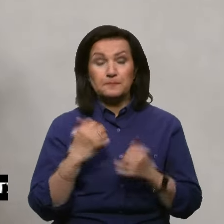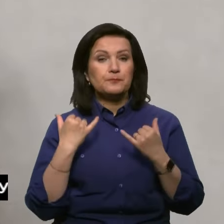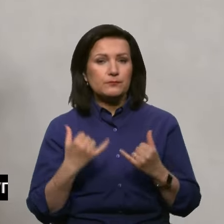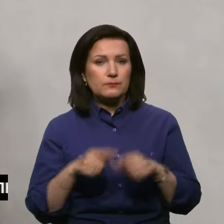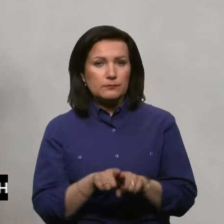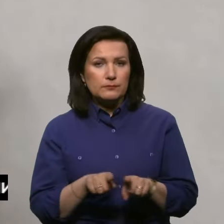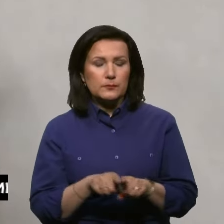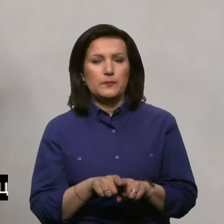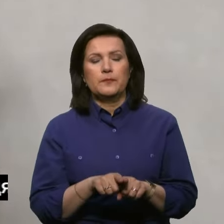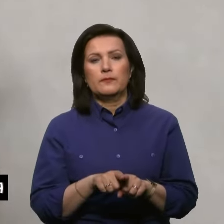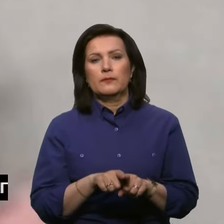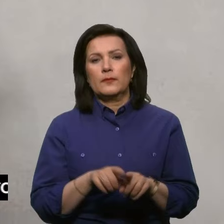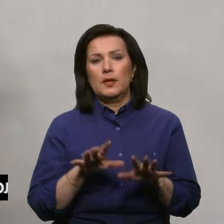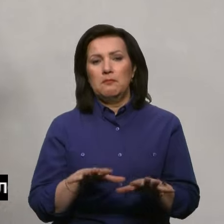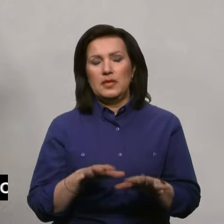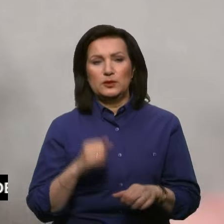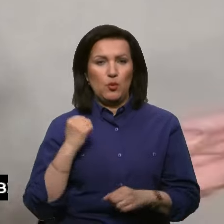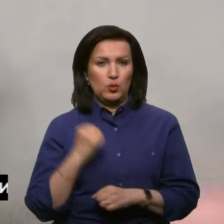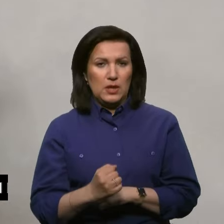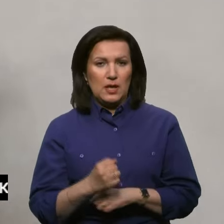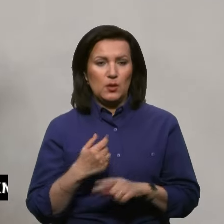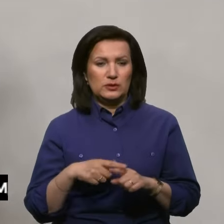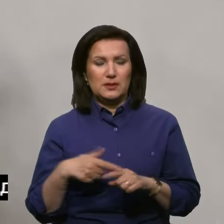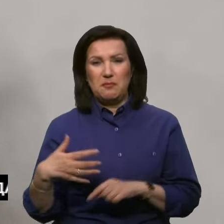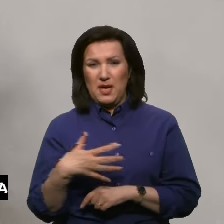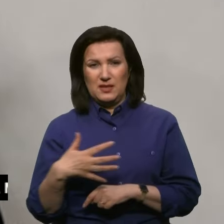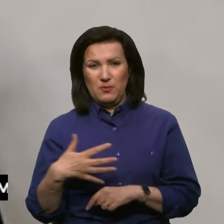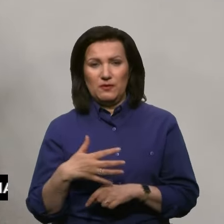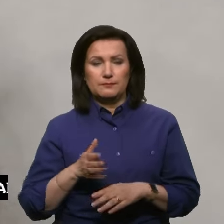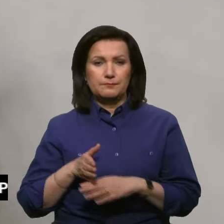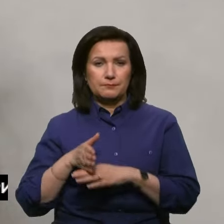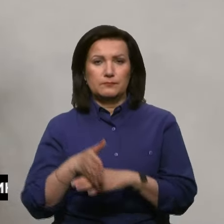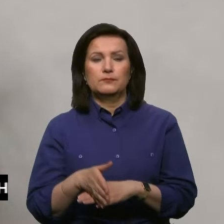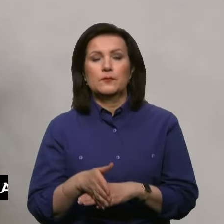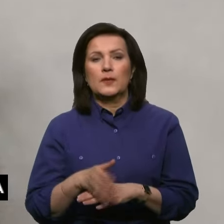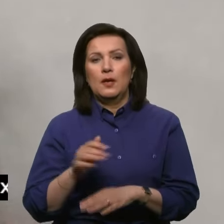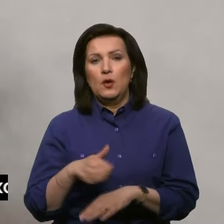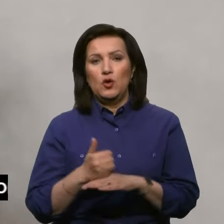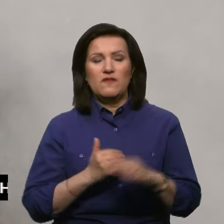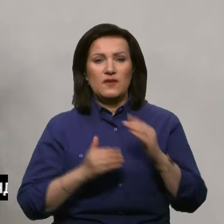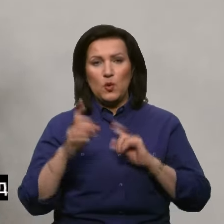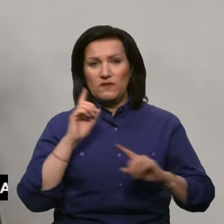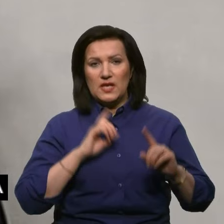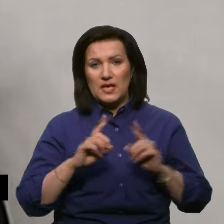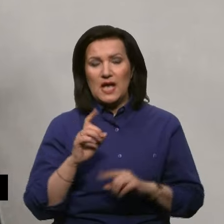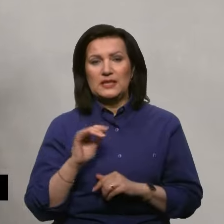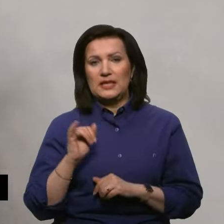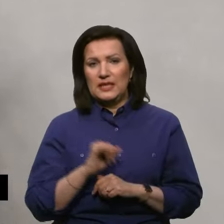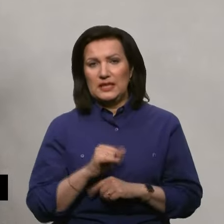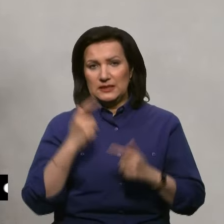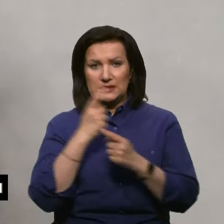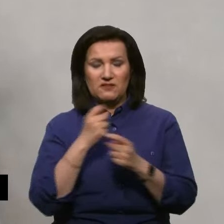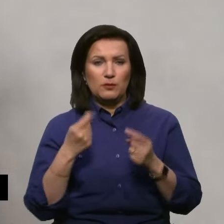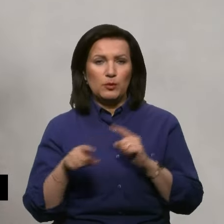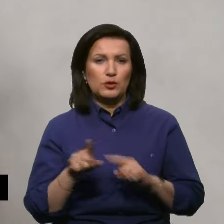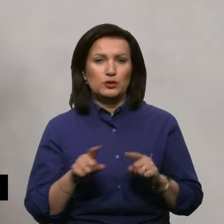сьогодні місце ракетного удару ось цієї п'ятиповерхівки відвідав голова Верховної Ради, і він